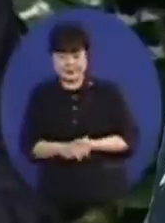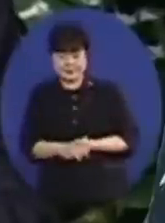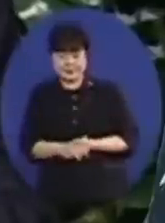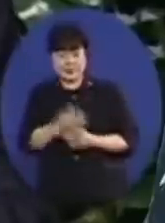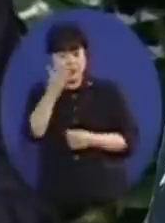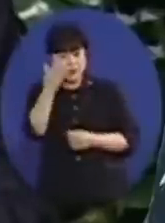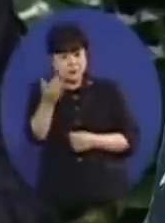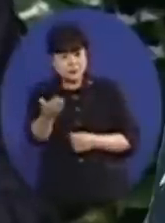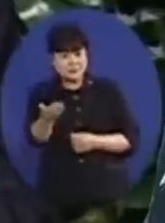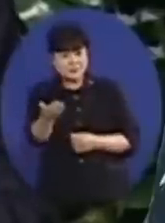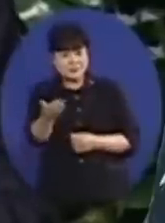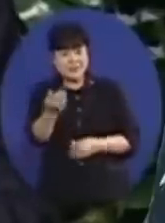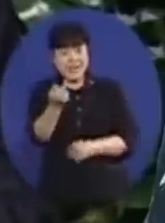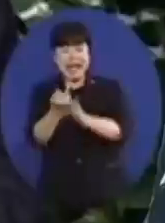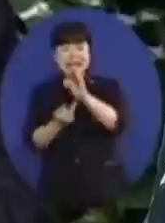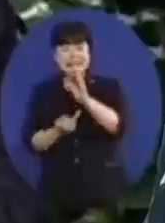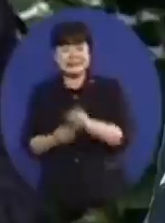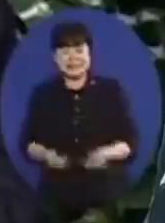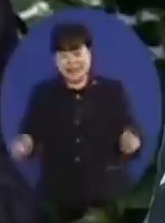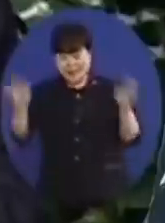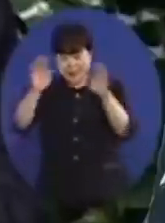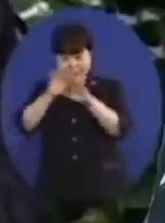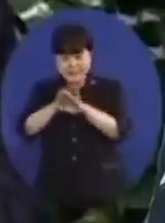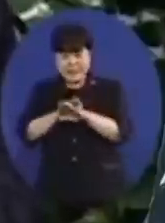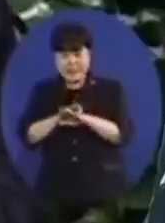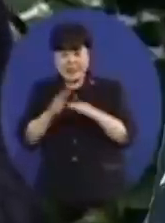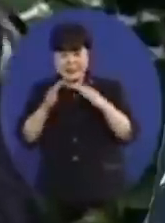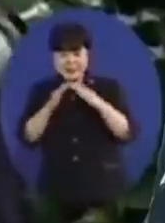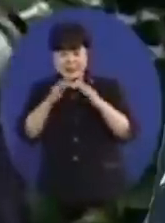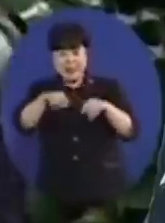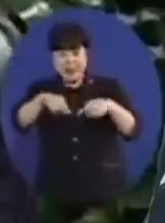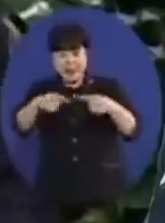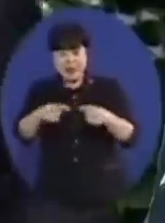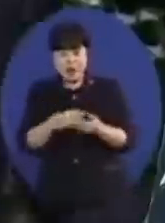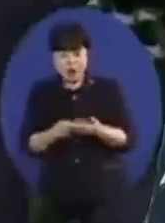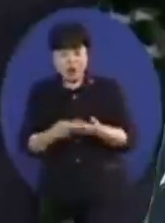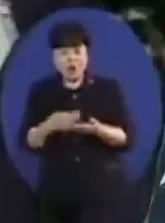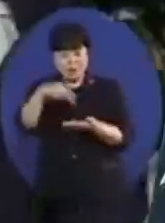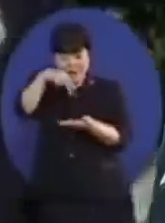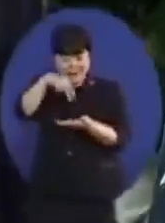여러분 아침이나 저녁이나 집에 오잖아요